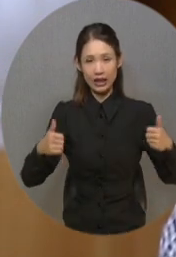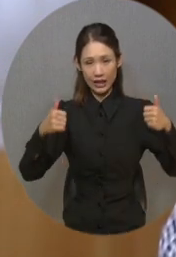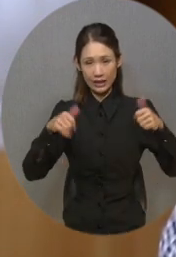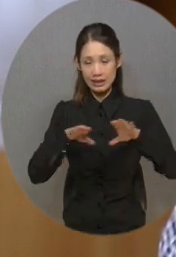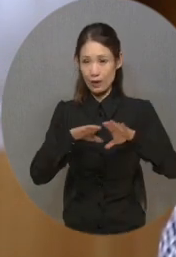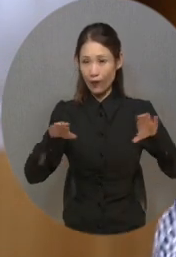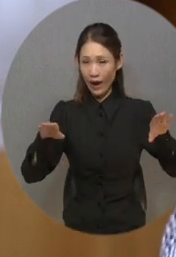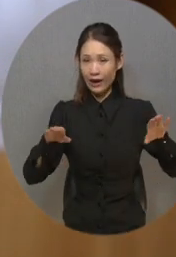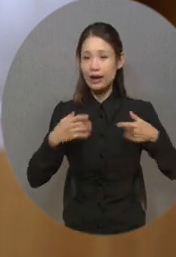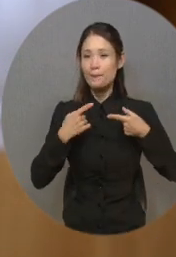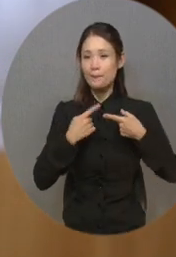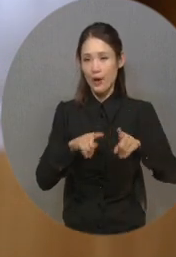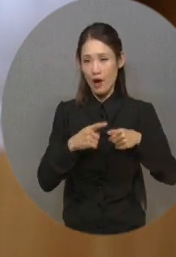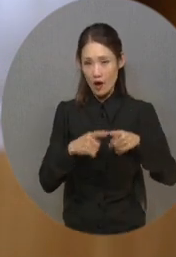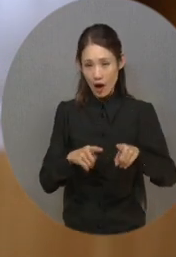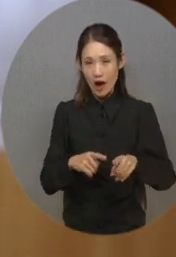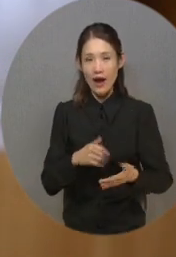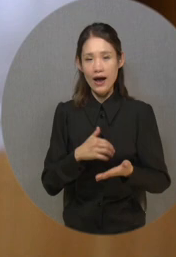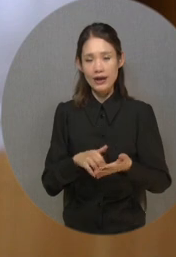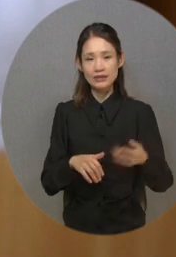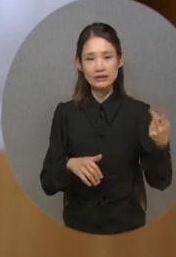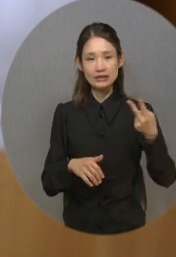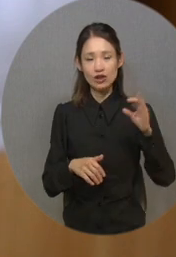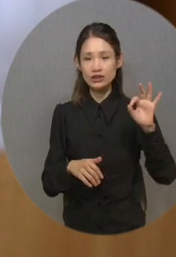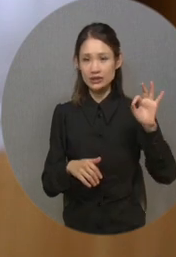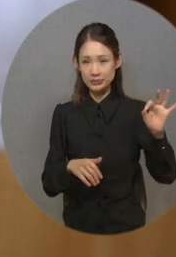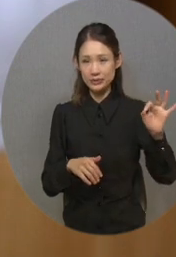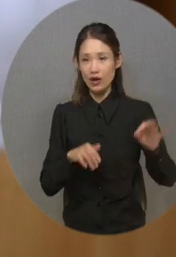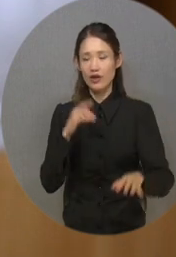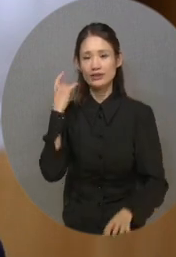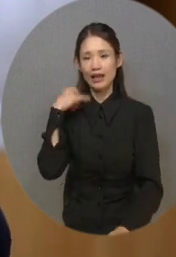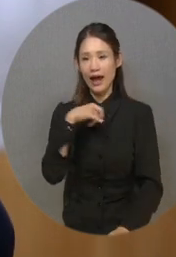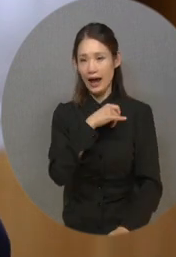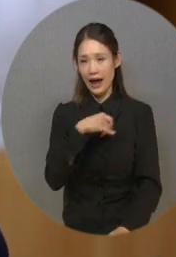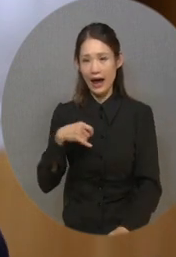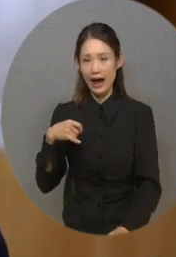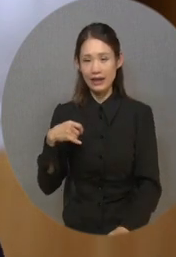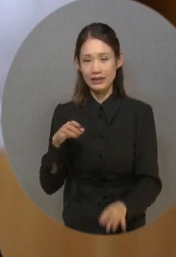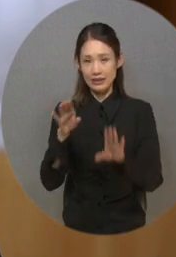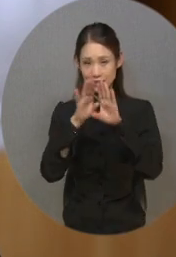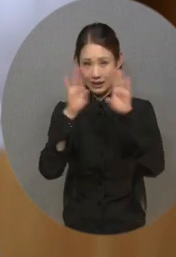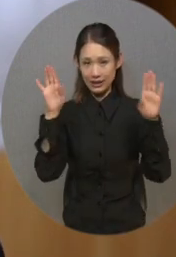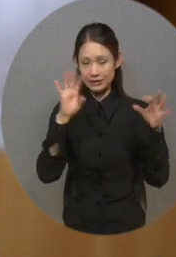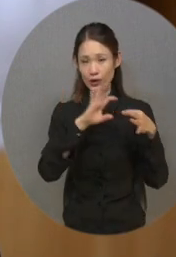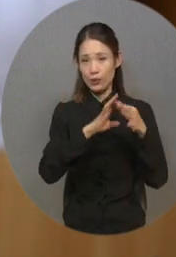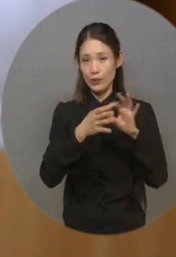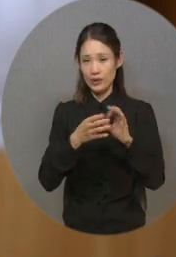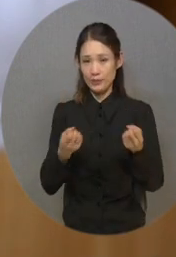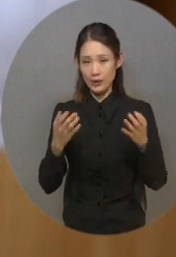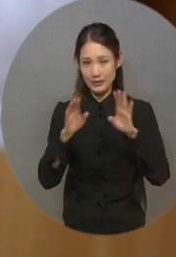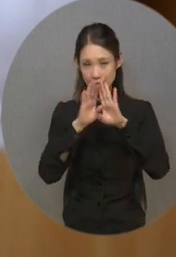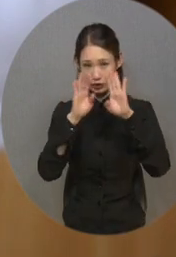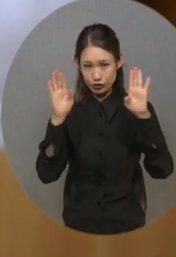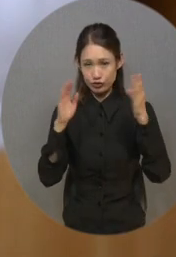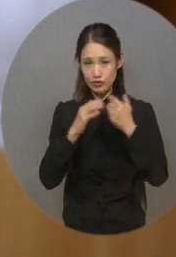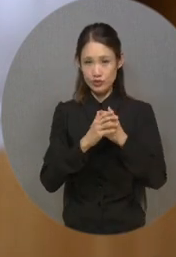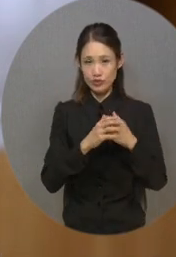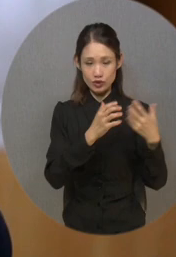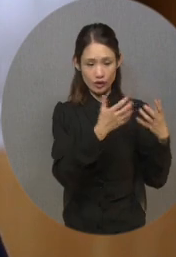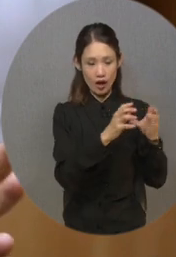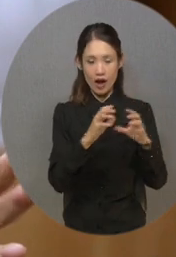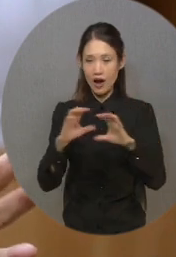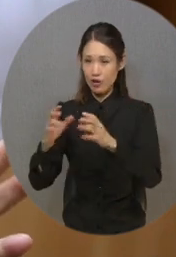받기 시작한 게 2010년에 상해 올림픽 개최 이후부터 해서 양대 강국들이 축을 형성을 하게 되는 물론